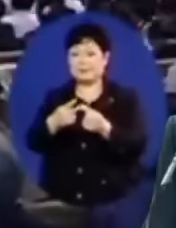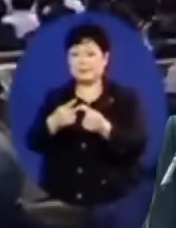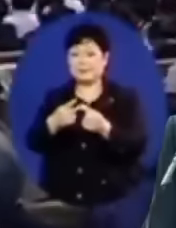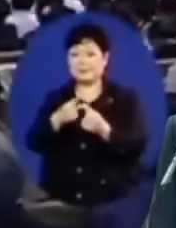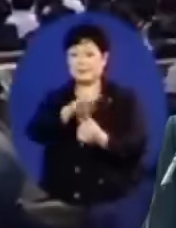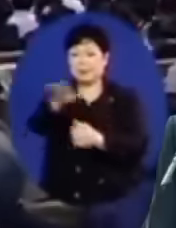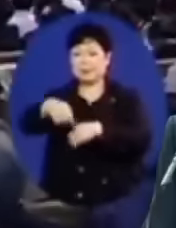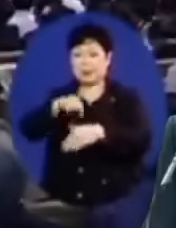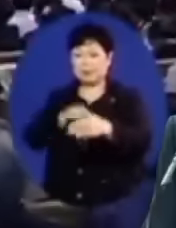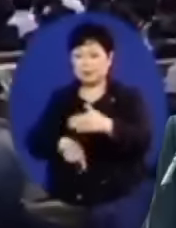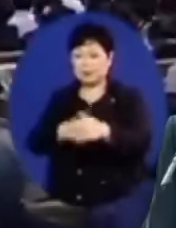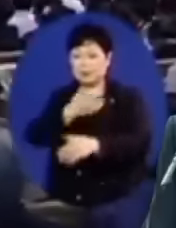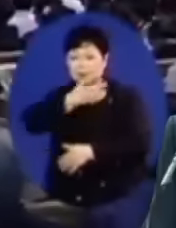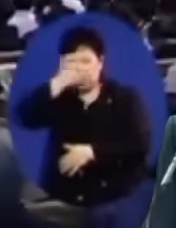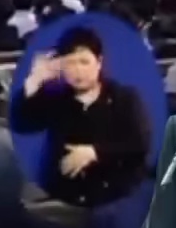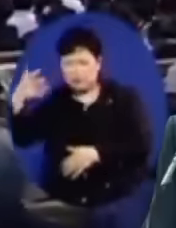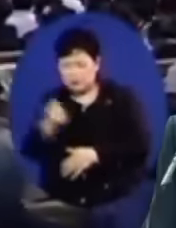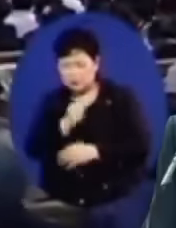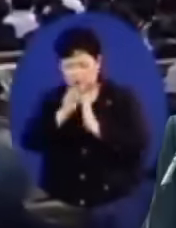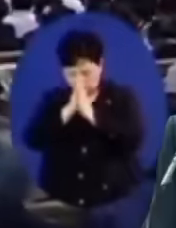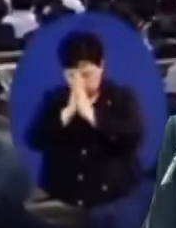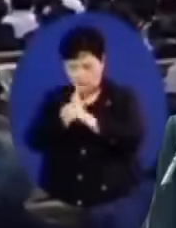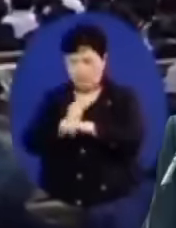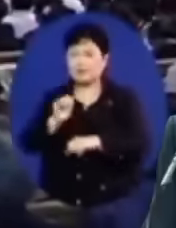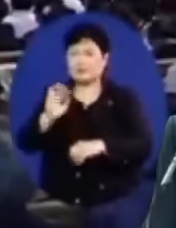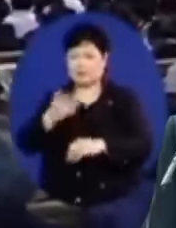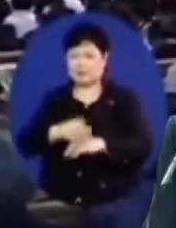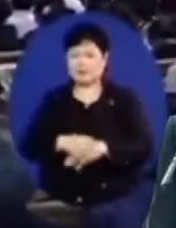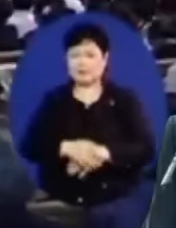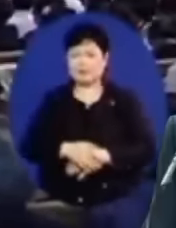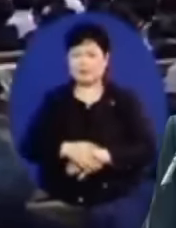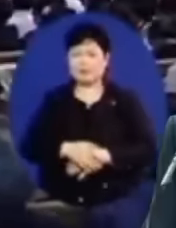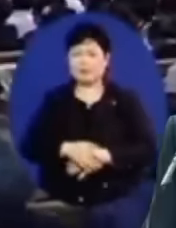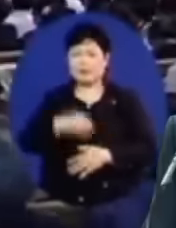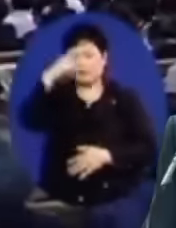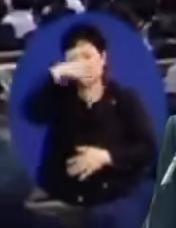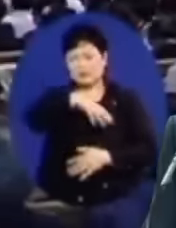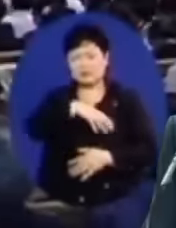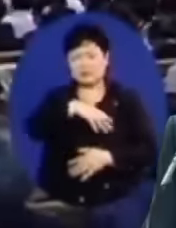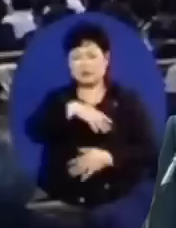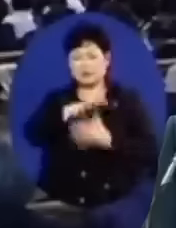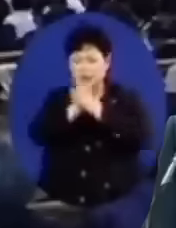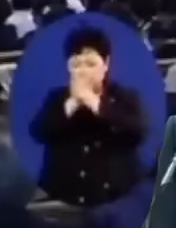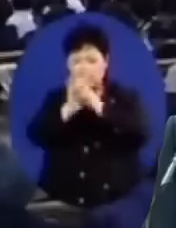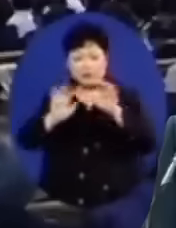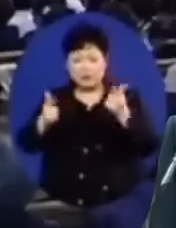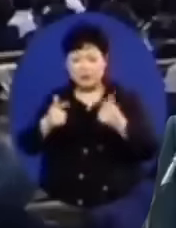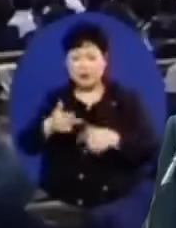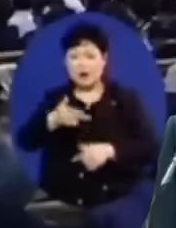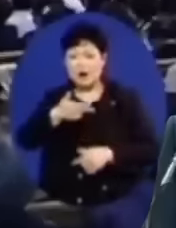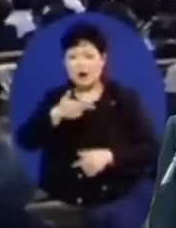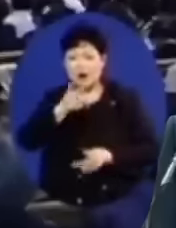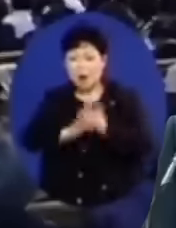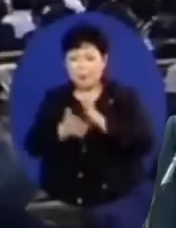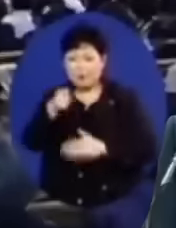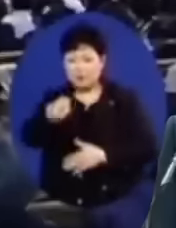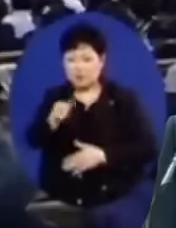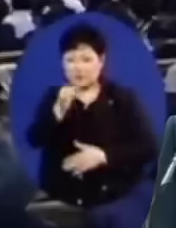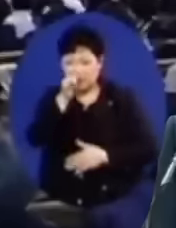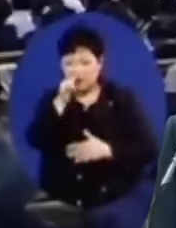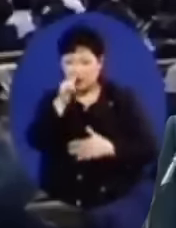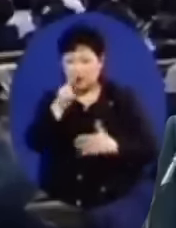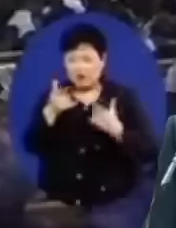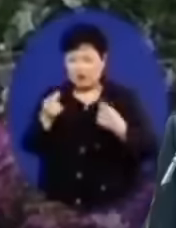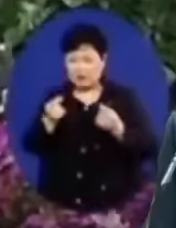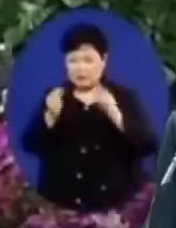우리가 마음속에 꿈을 품고 기도해야 되는 것입니다. 맹맹하게 하지 말고 없는 것을 있는 것까지 바라보며 기도하라는